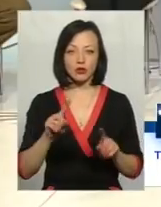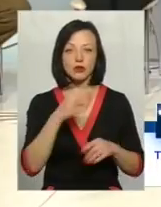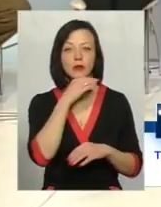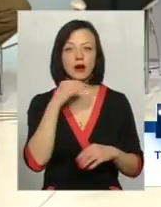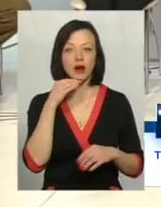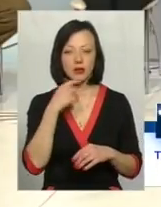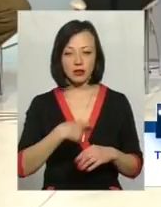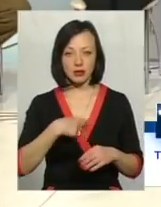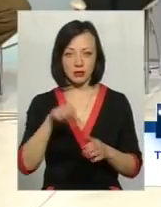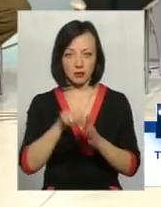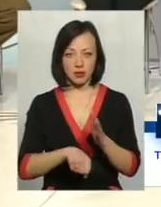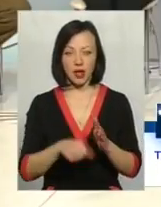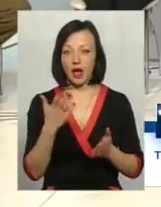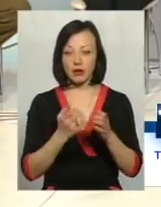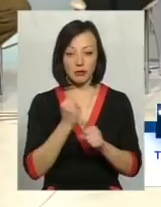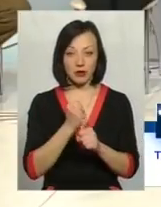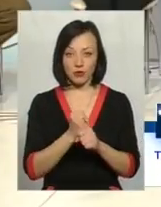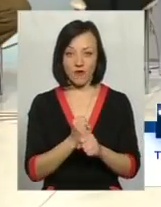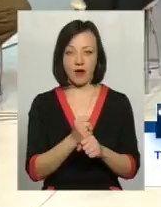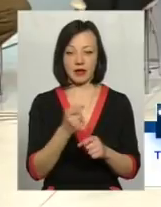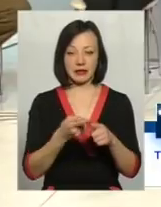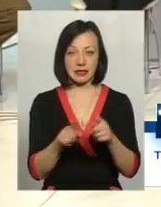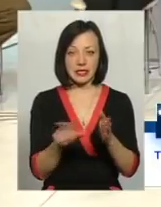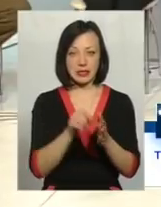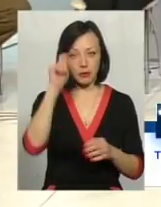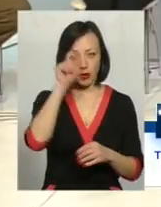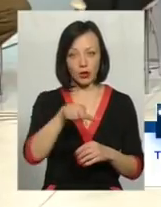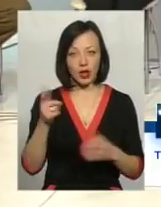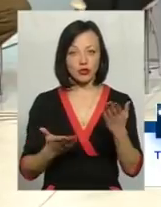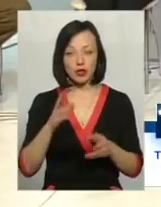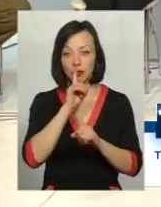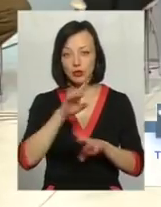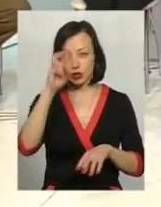багато суїцидів. Якщо не працювати з цими хлопцями, якщо не буде